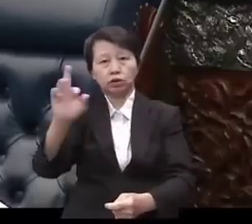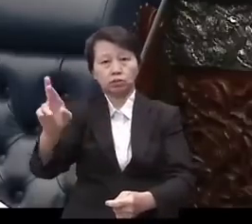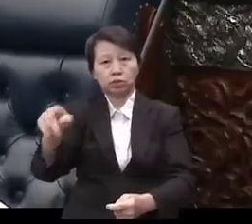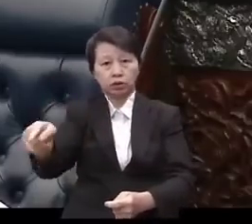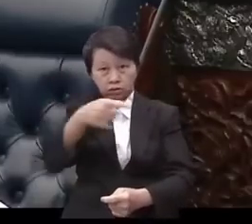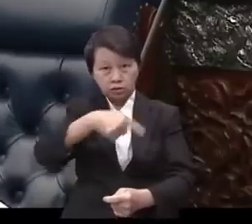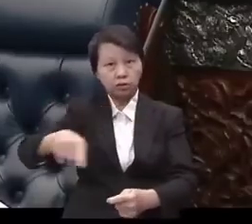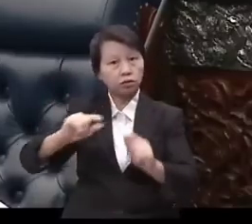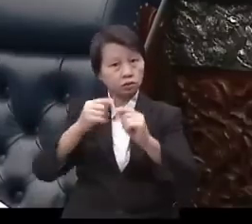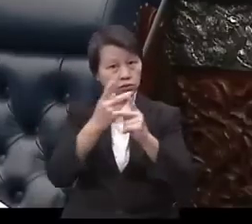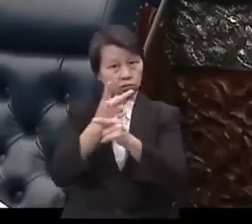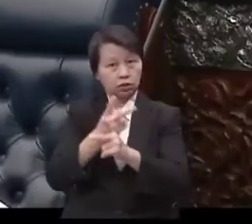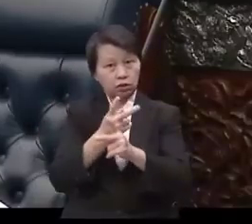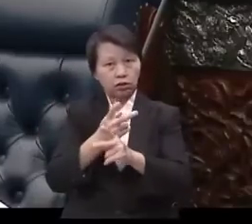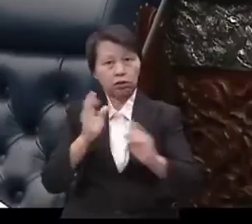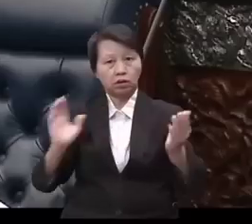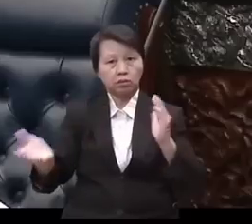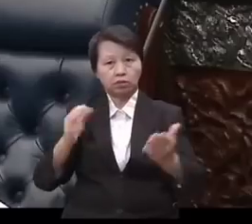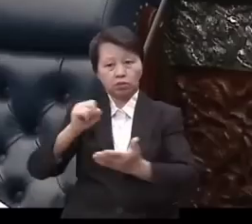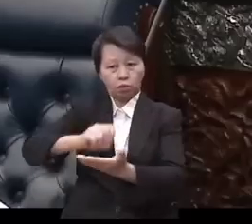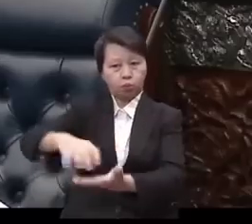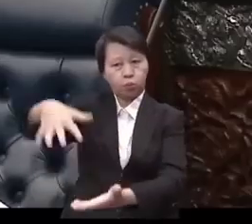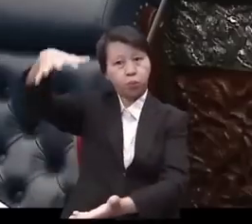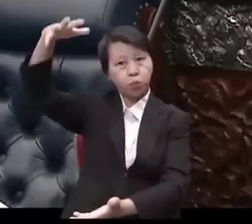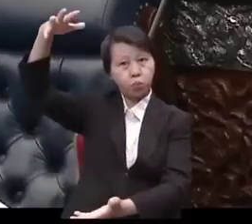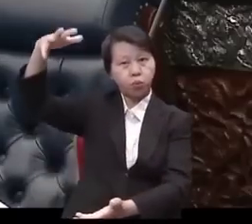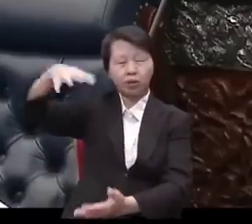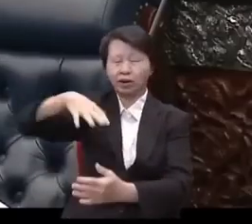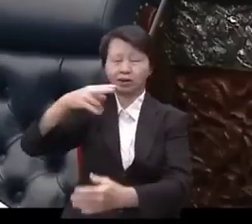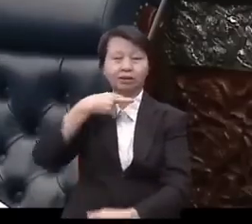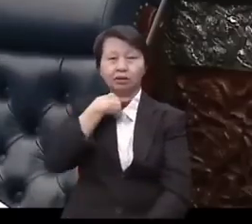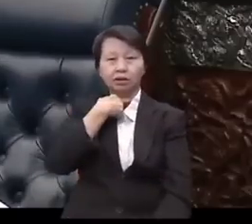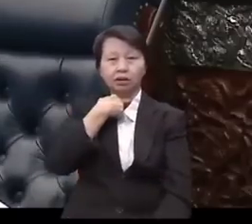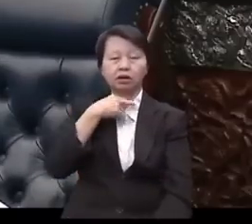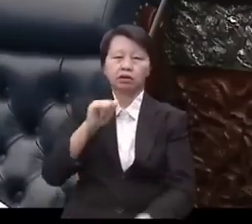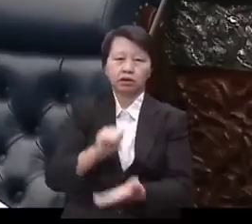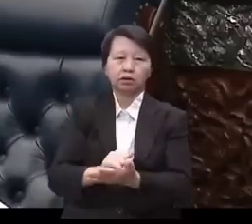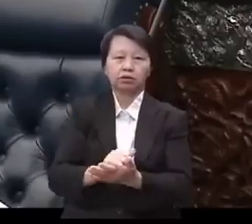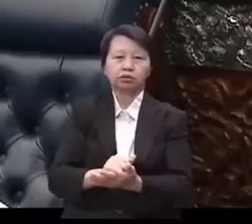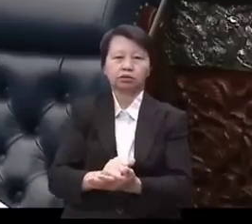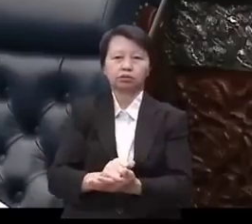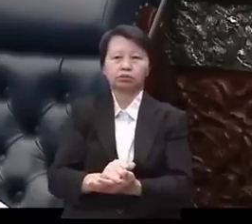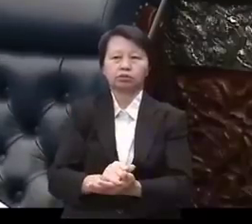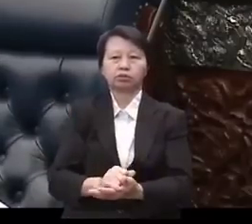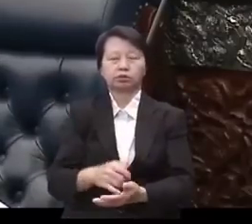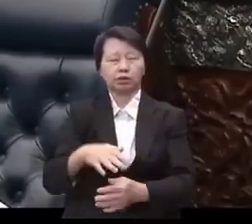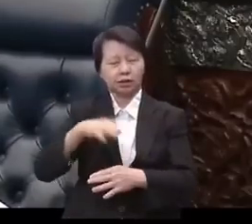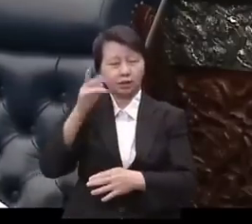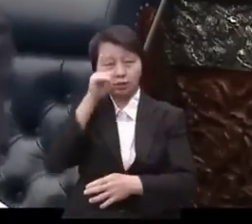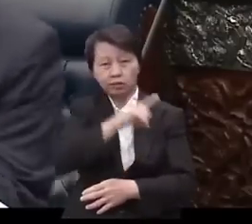ini dijaga kerana berbanding dengan jutawan mereka lebih terkesan? Itu soalan saya. Terima kasih Yang Amat Berhormat.